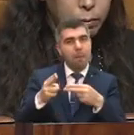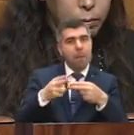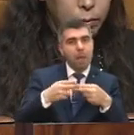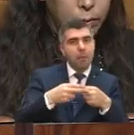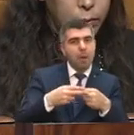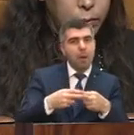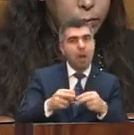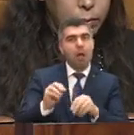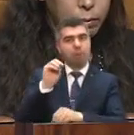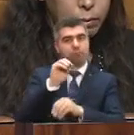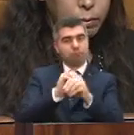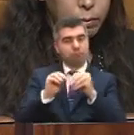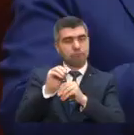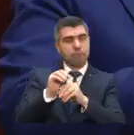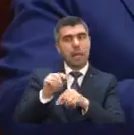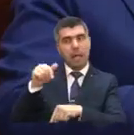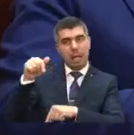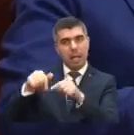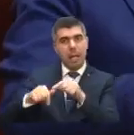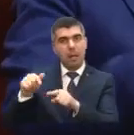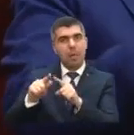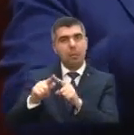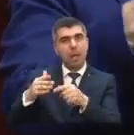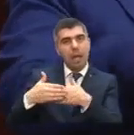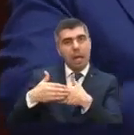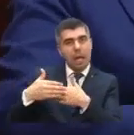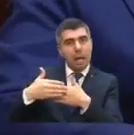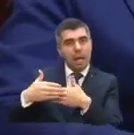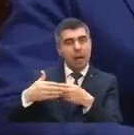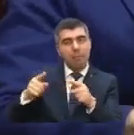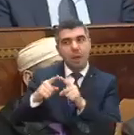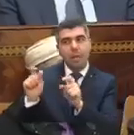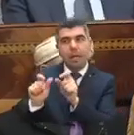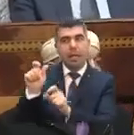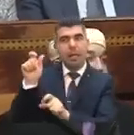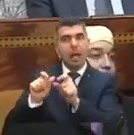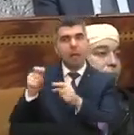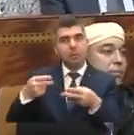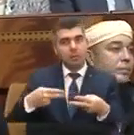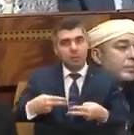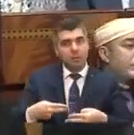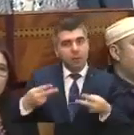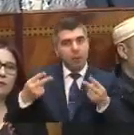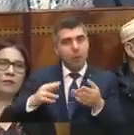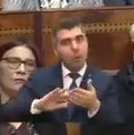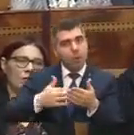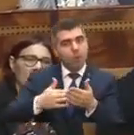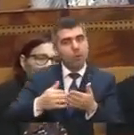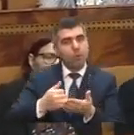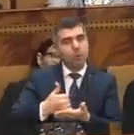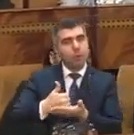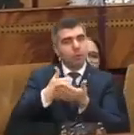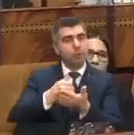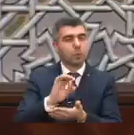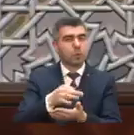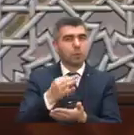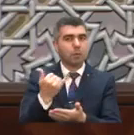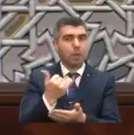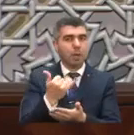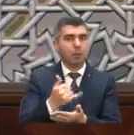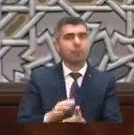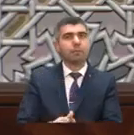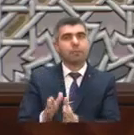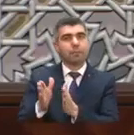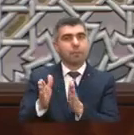المتواجدة لتقريب المرفق العمومي للمواطنين وتحسين ظروف العمل. شكرا. شكرا